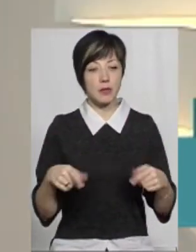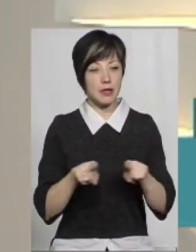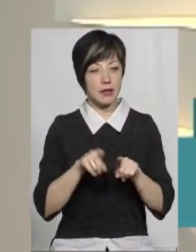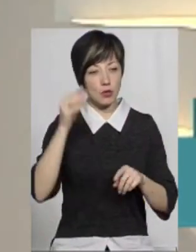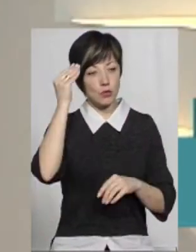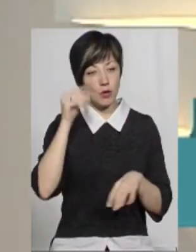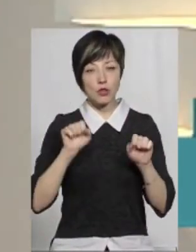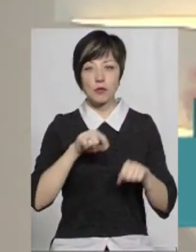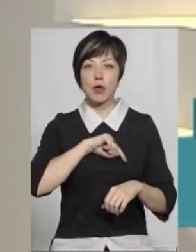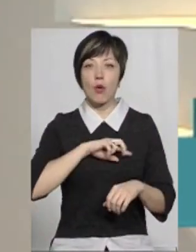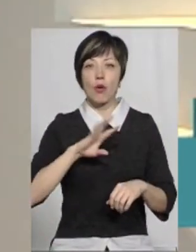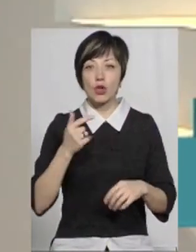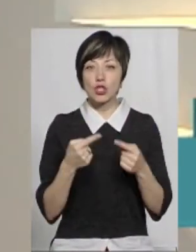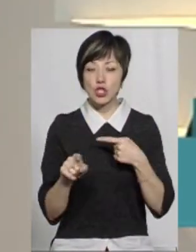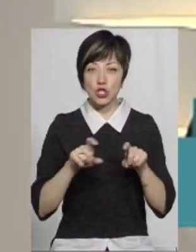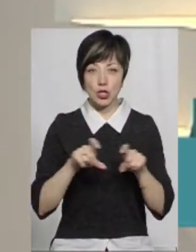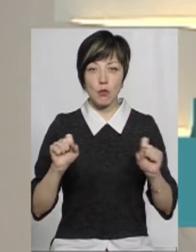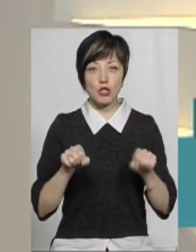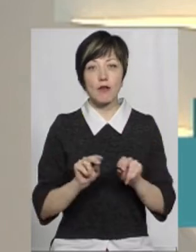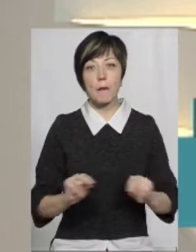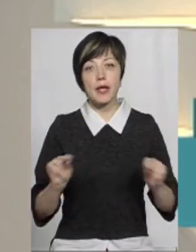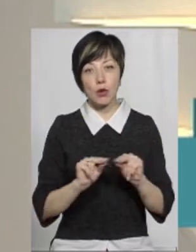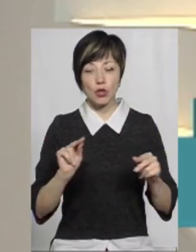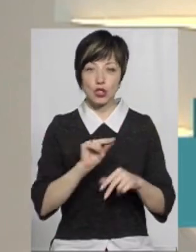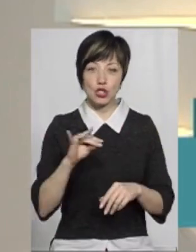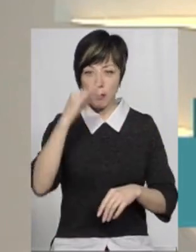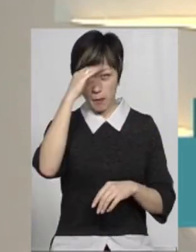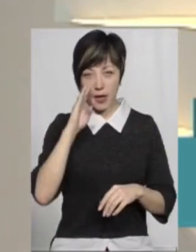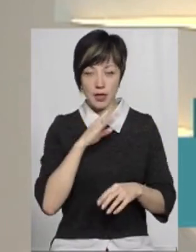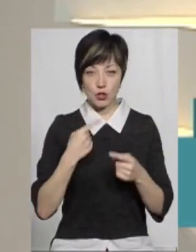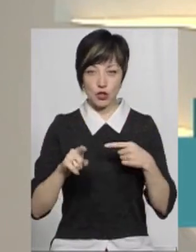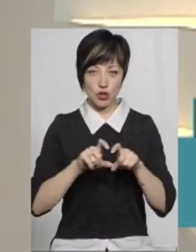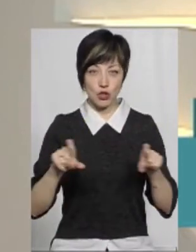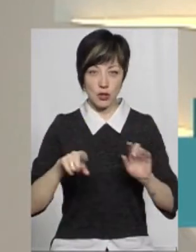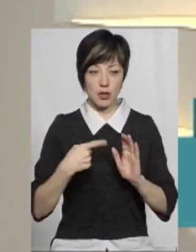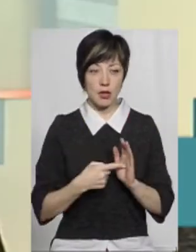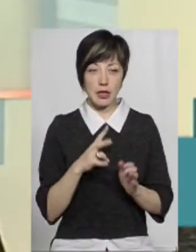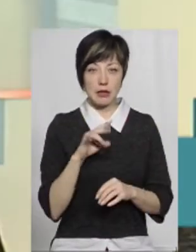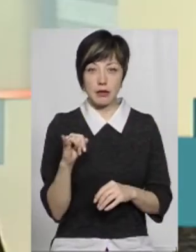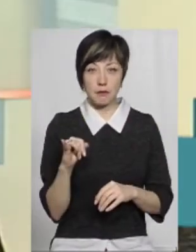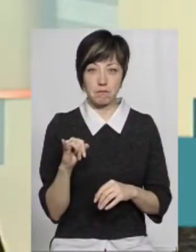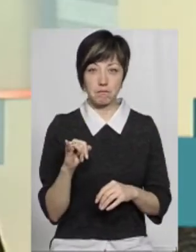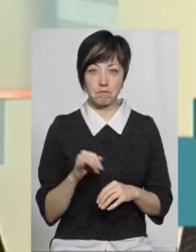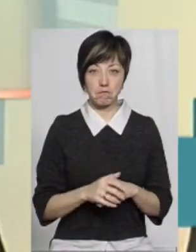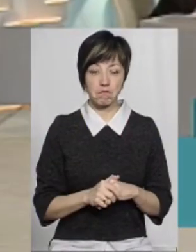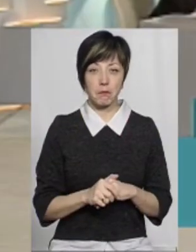такі думки, можливо, психологи з інших шкіл, а можливо, педагоги чи батьки з інших шкіл? На жаль, ні.